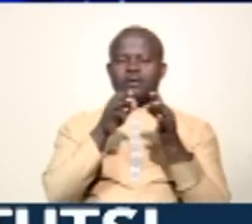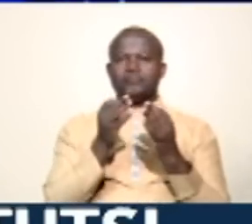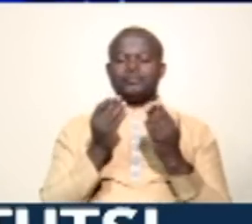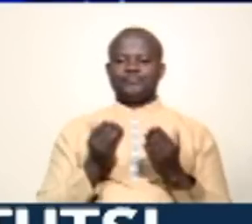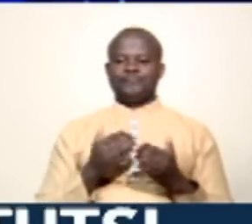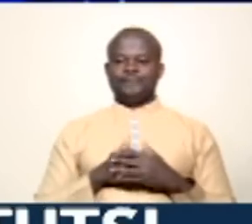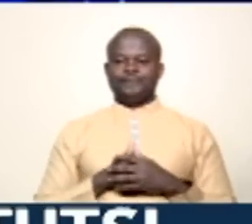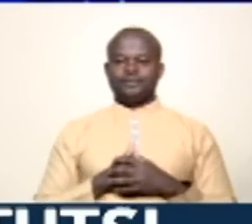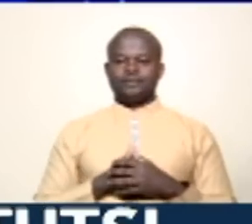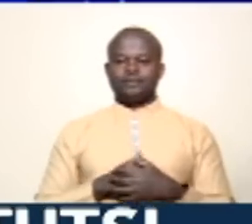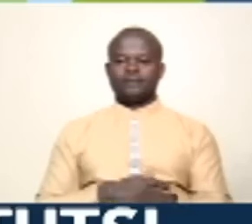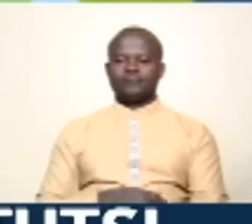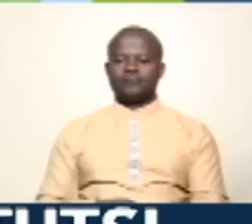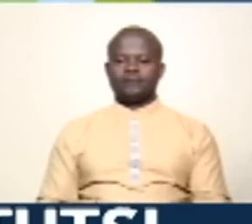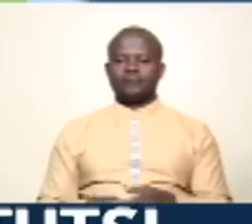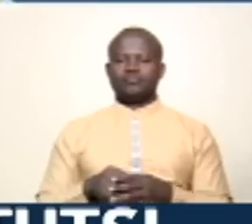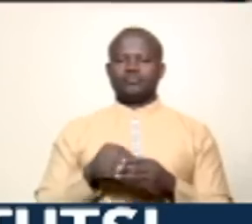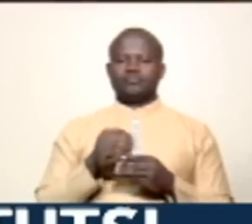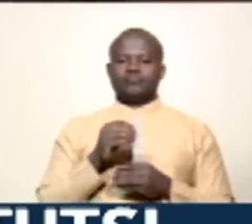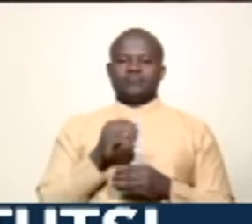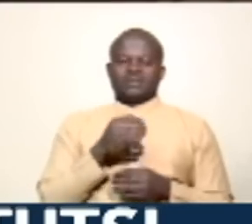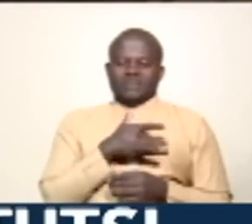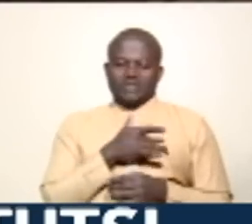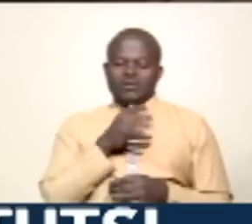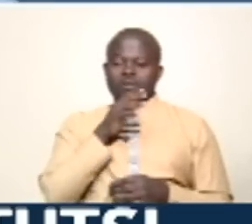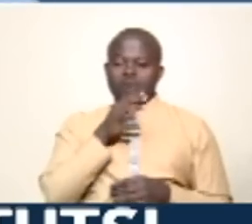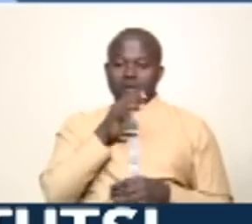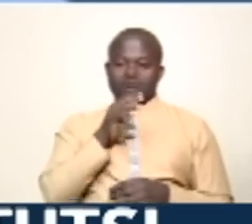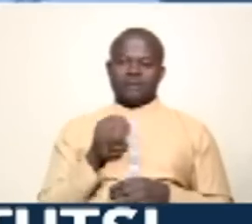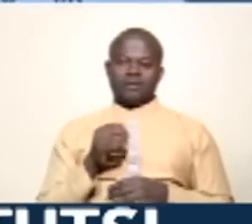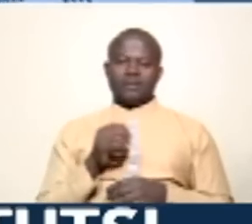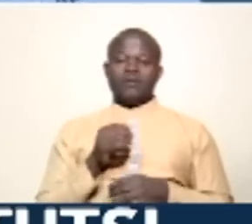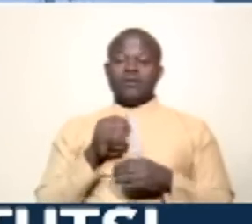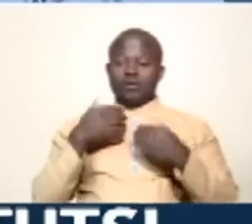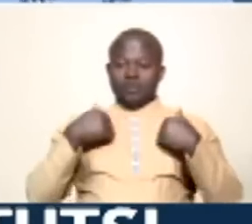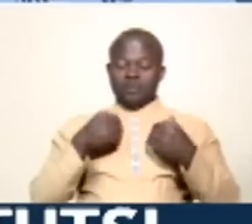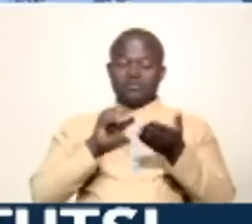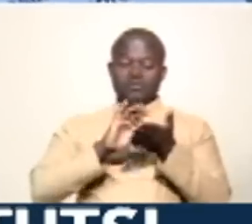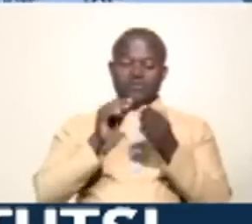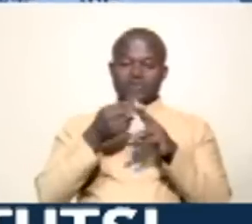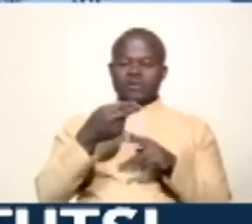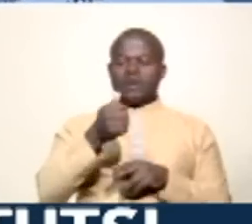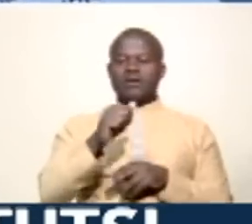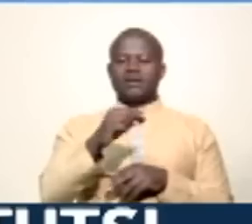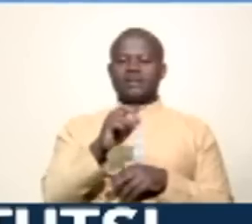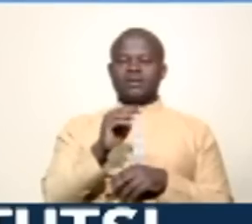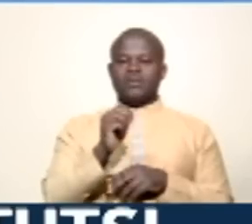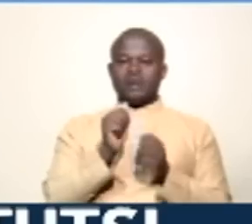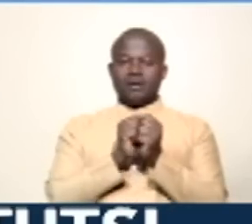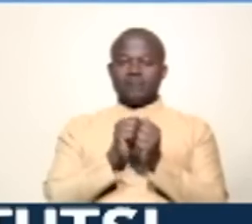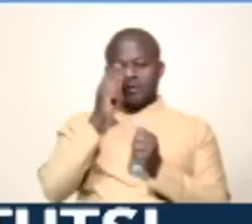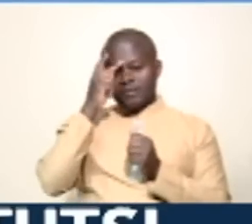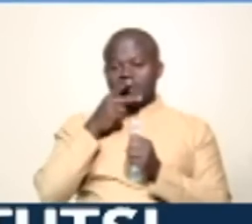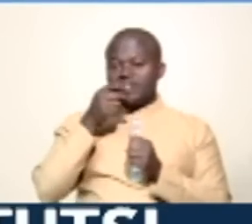Felix Habineza. Le chagrin de ma mère ni igitabo kivuga ku buzima bw'umwanditsi Agenimana Antoine n'umubyeyi we.